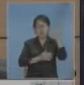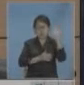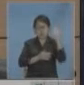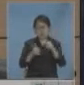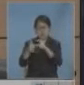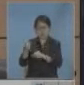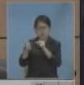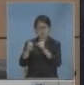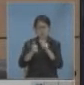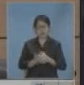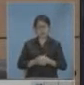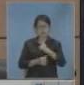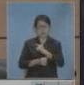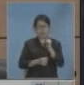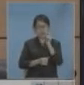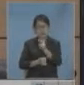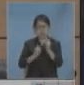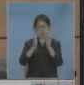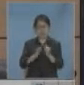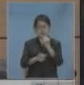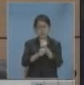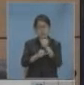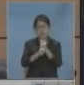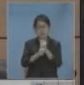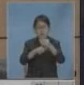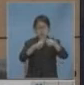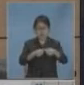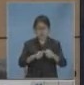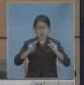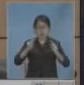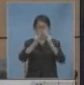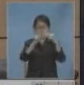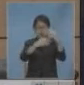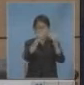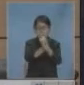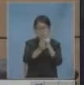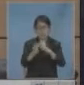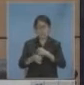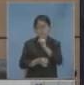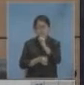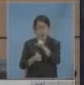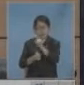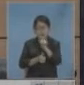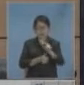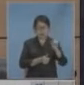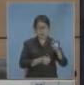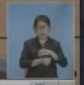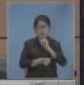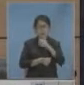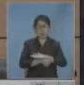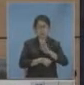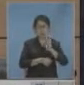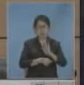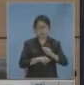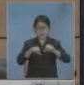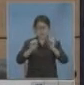านได้ไปสั่งบรรดาข้าราชการในกระทรวงนี้ครับโดยไปสั่งบอกว่าไม่ให้อนุมัติงบประ